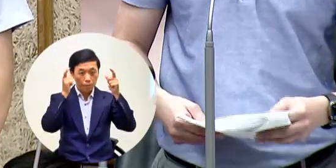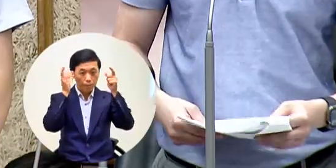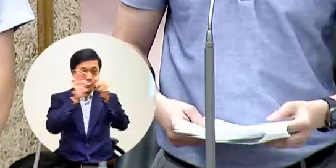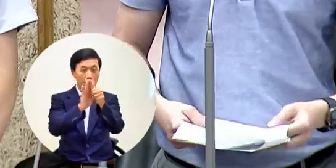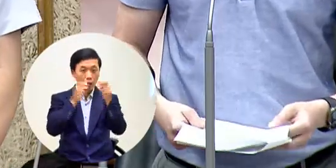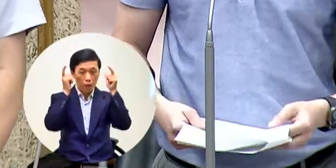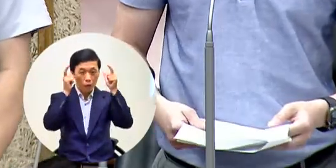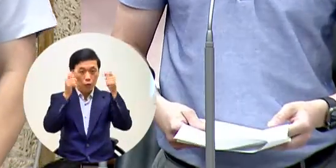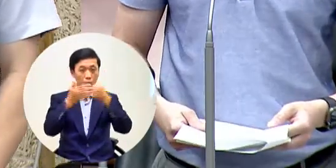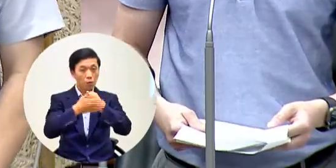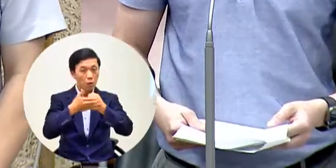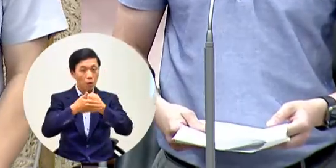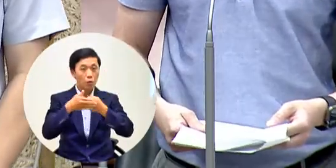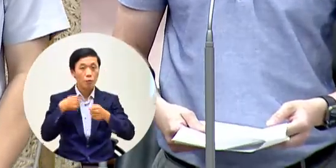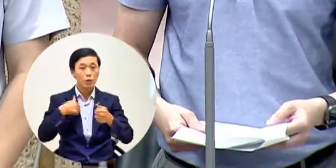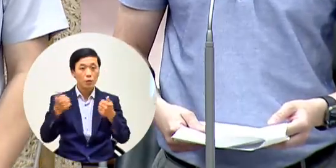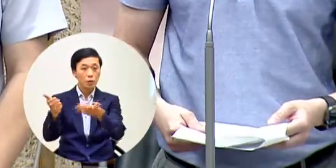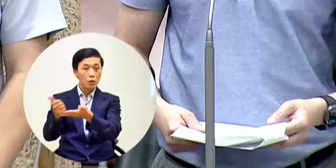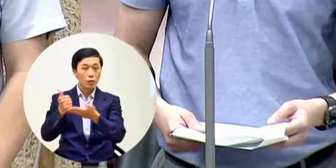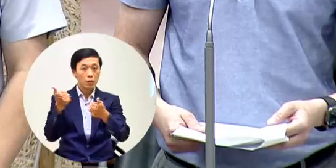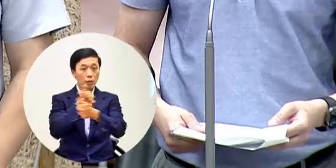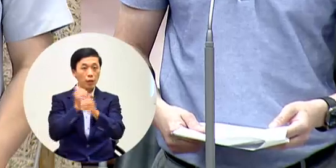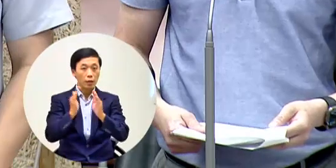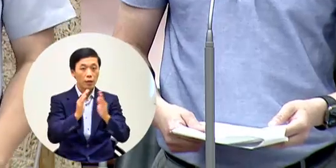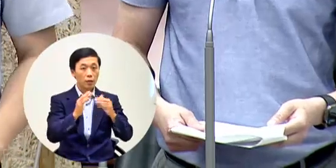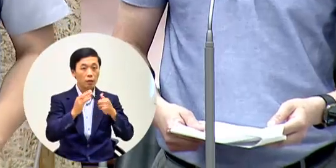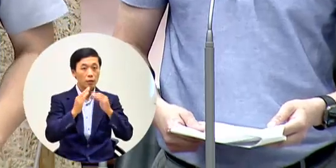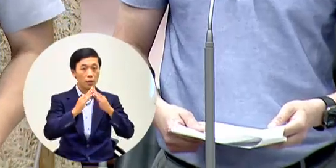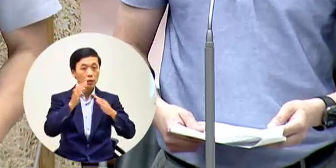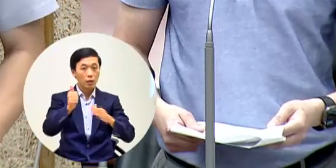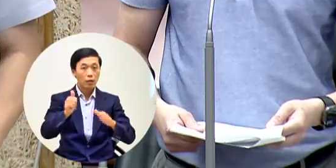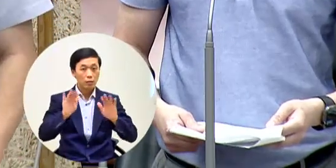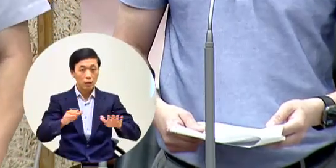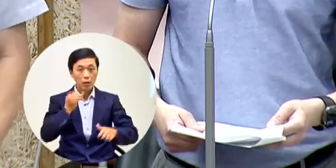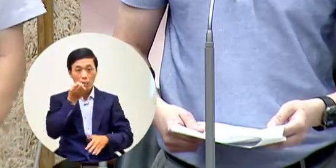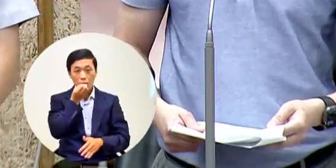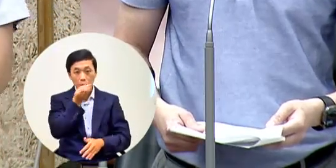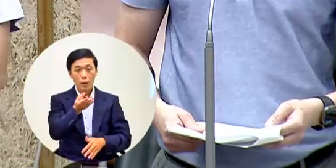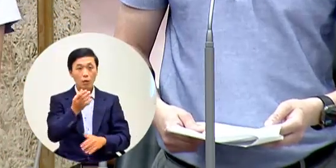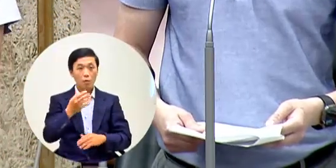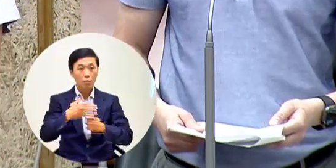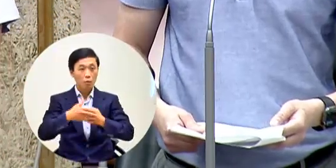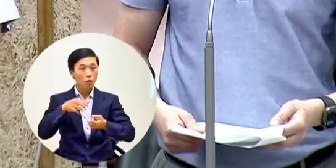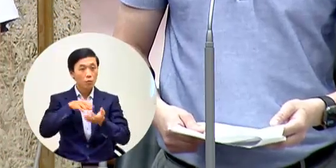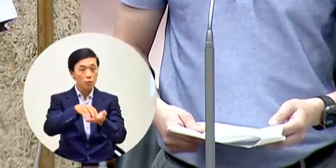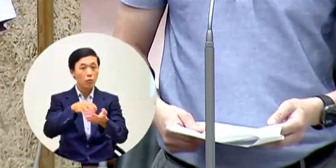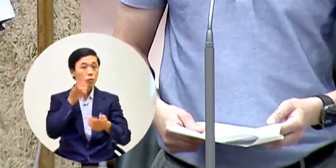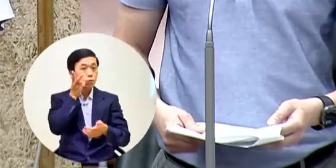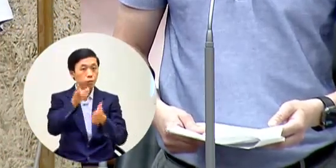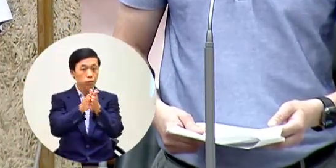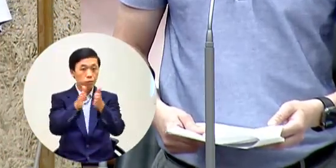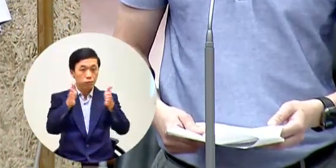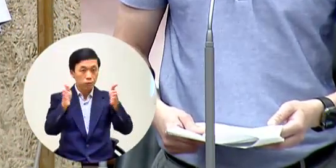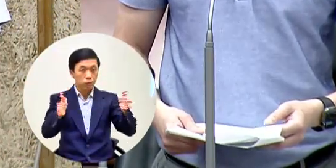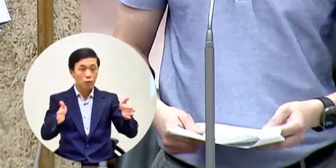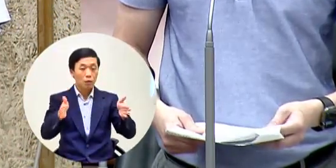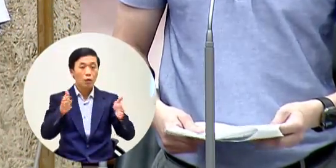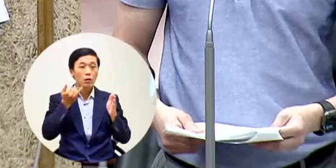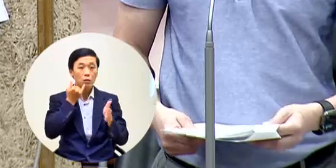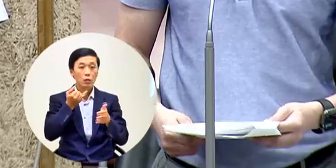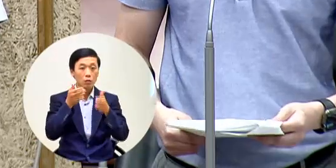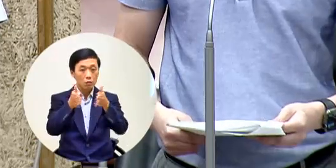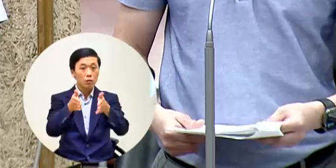代理市长哦，是不是会使伫遮做一个保证哦？伫遮两个月来，会使把这